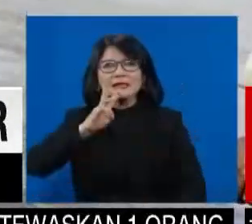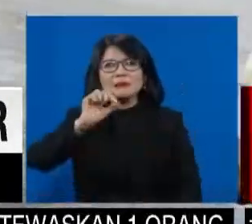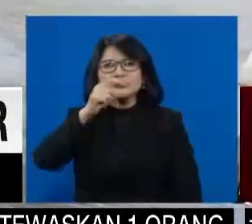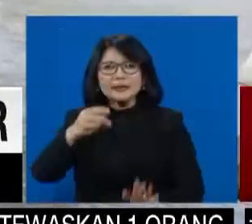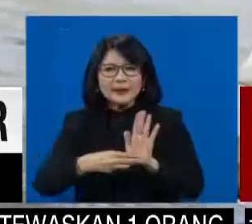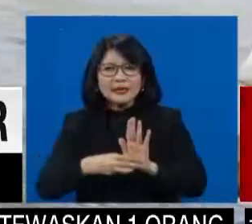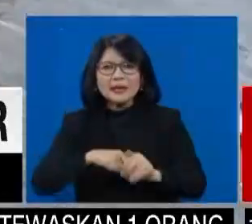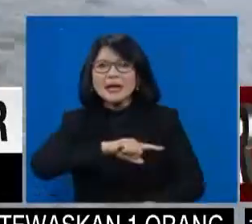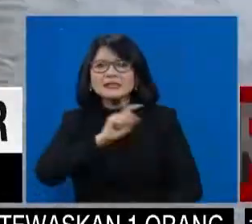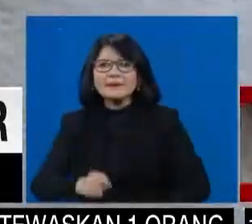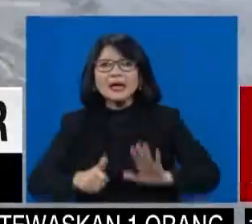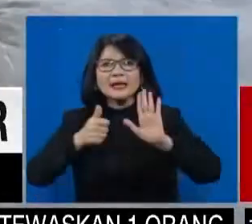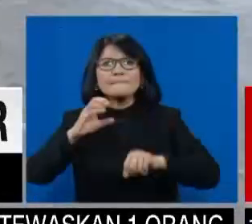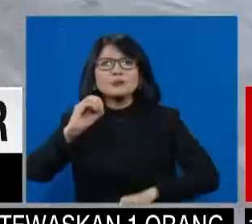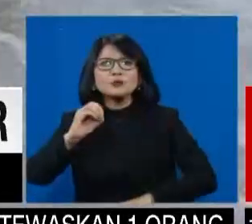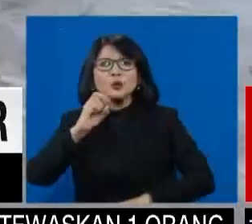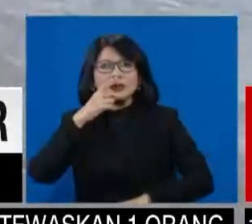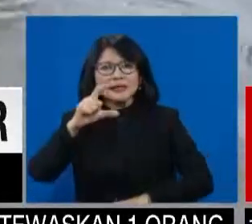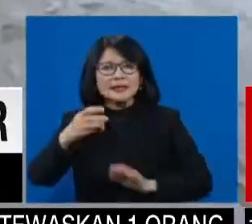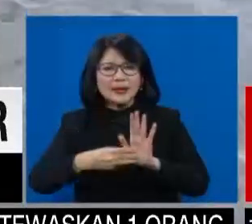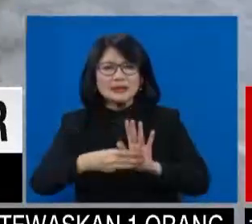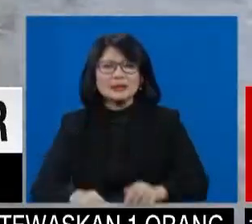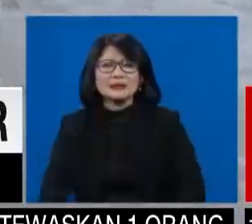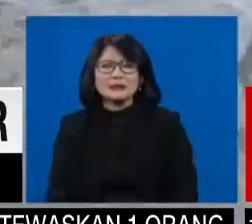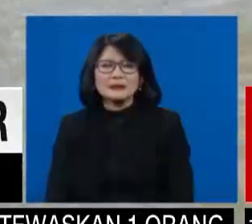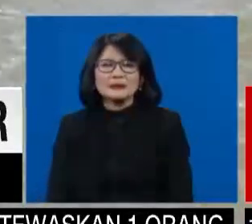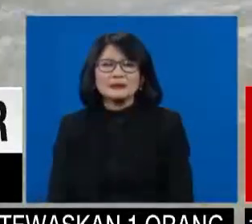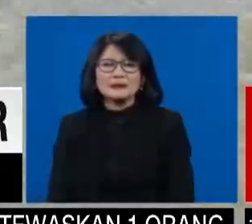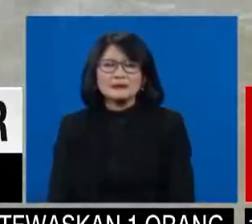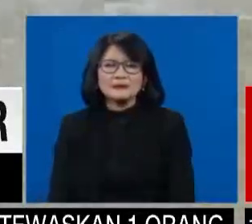cm hingga 60 cm.